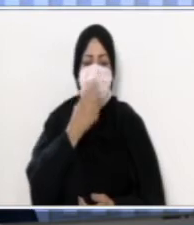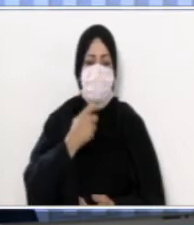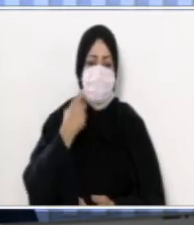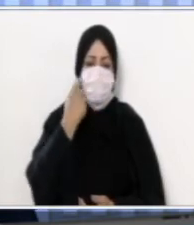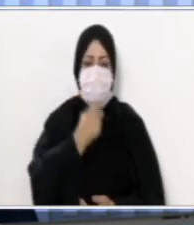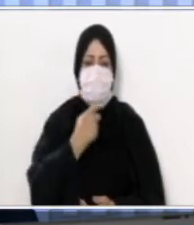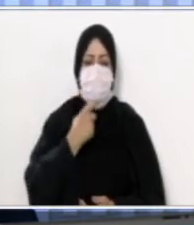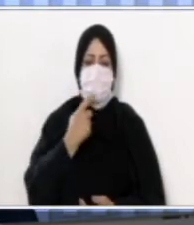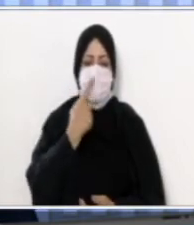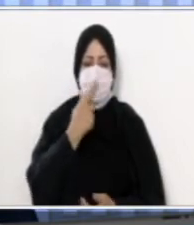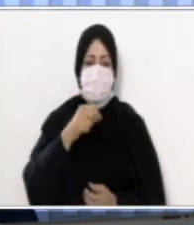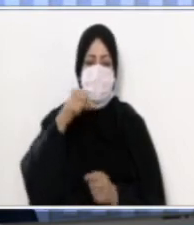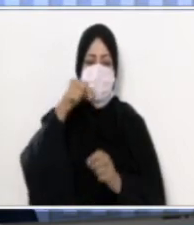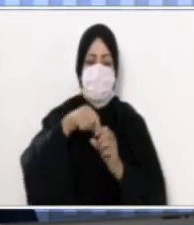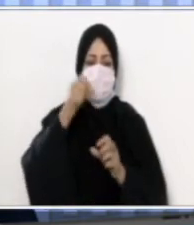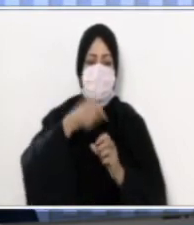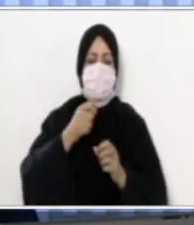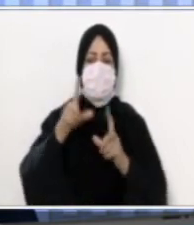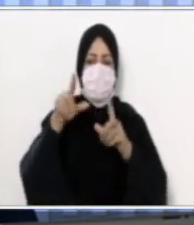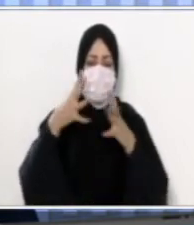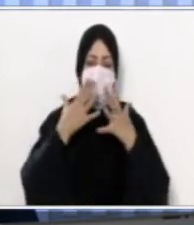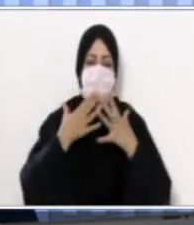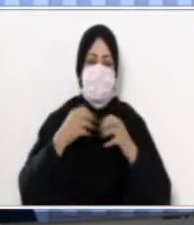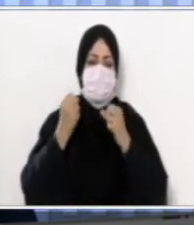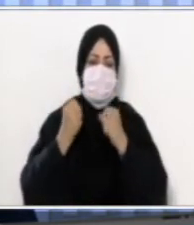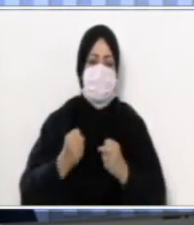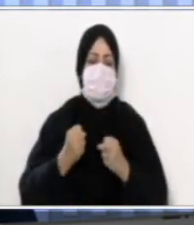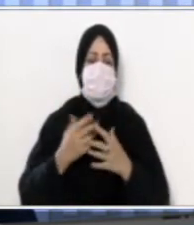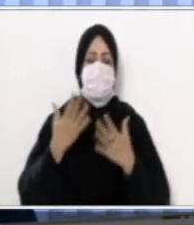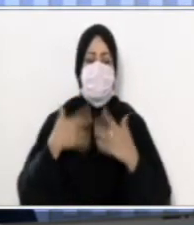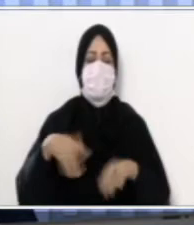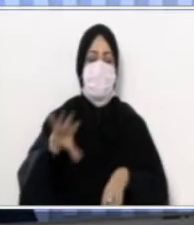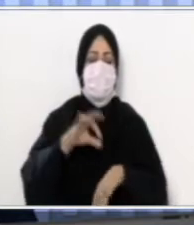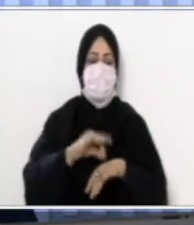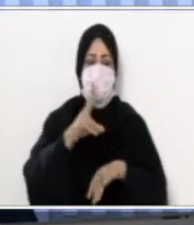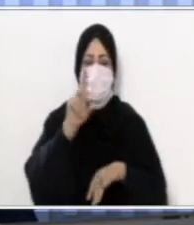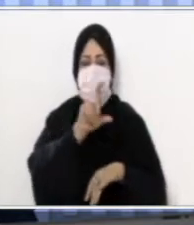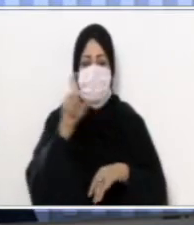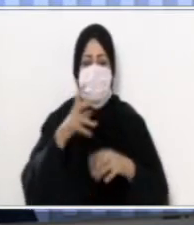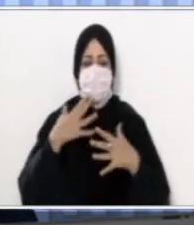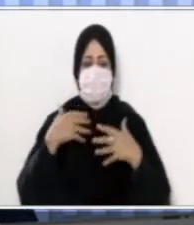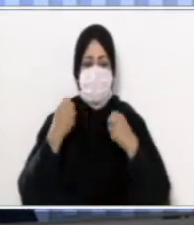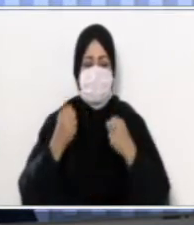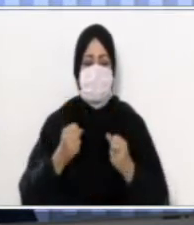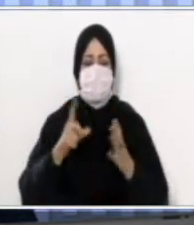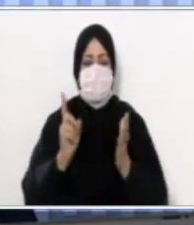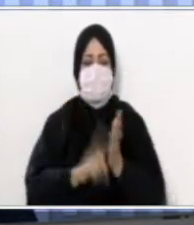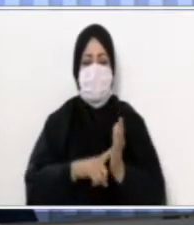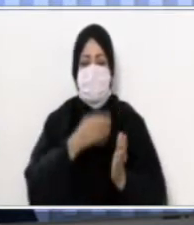ويعافي مرضى المسلمين. تسأل عن حكم الصوم، يجب عليها الصوم وإذا